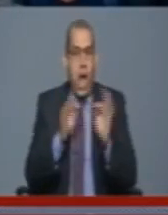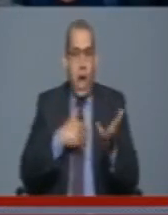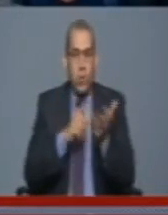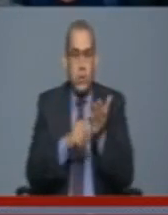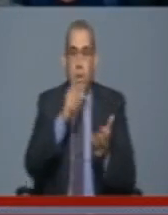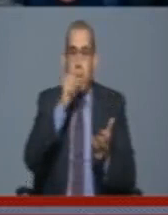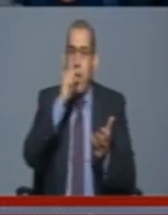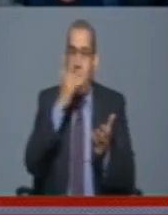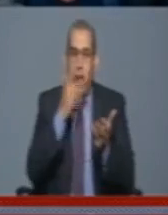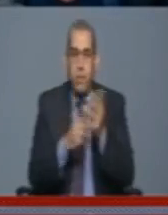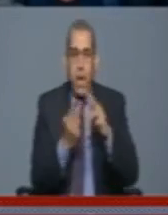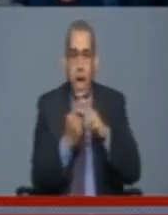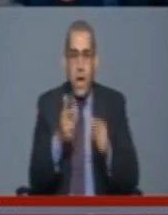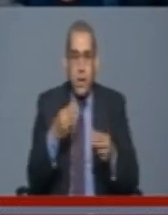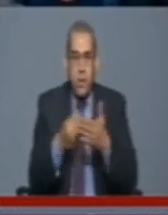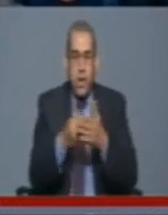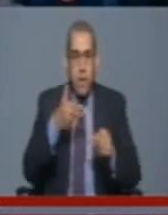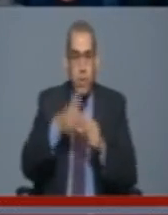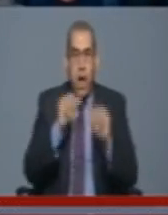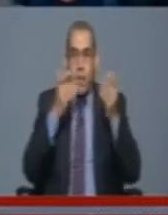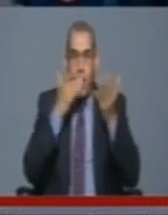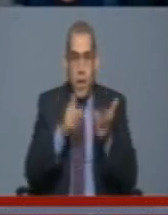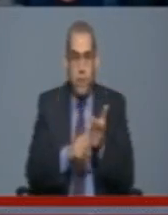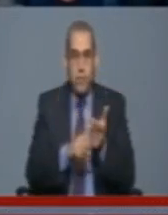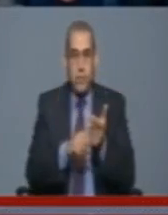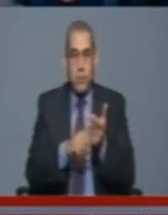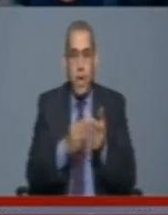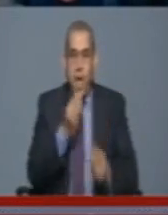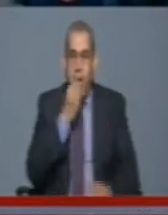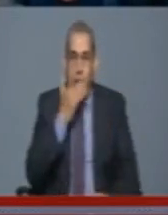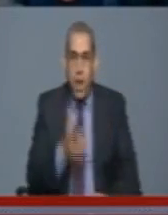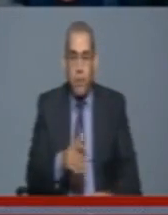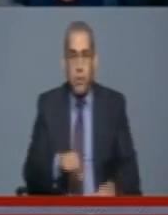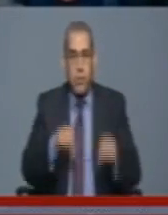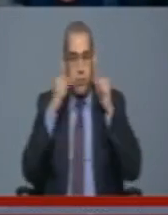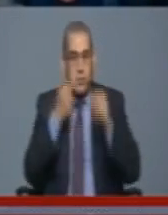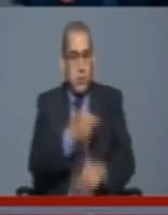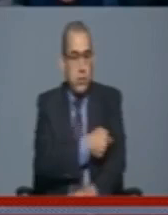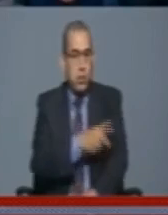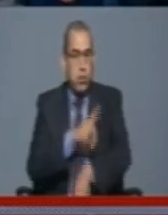مفيش وقود، مفيش كهرباء، مفيش أغذية، مفيش مواد طبية.